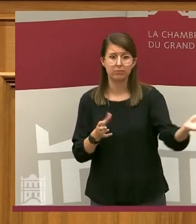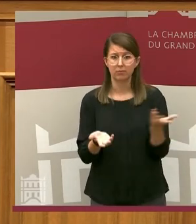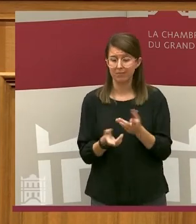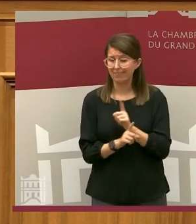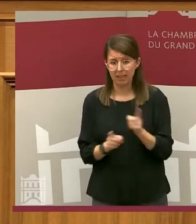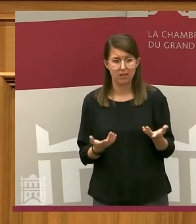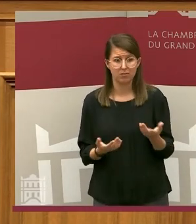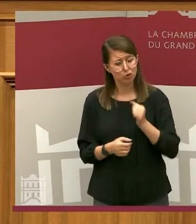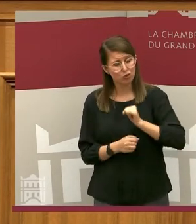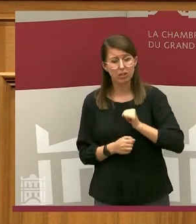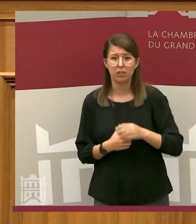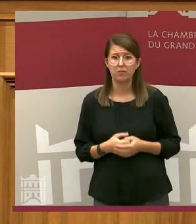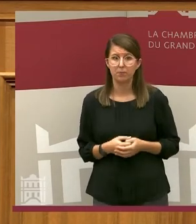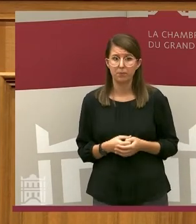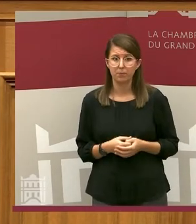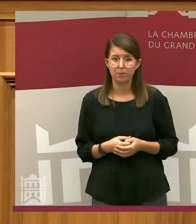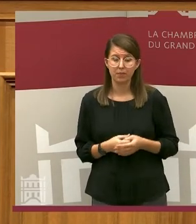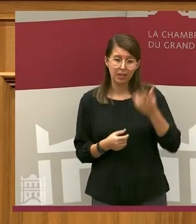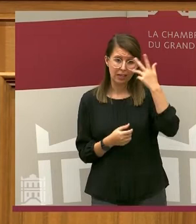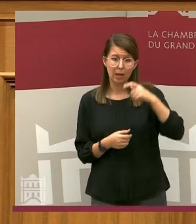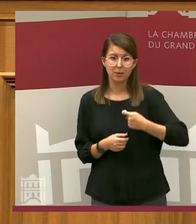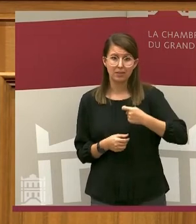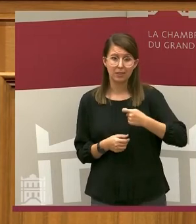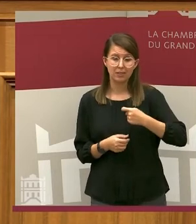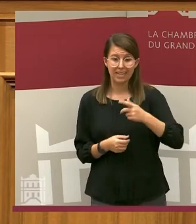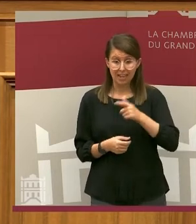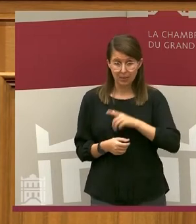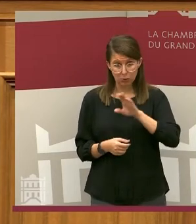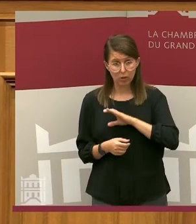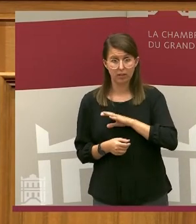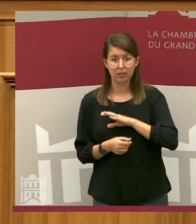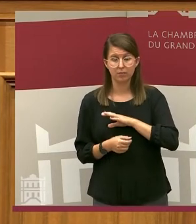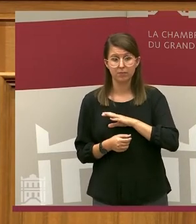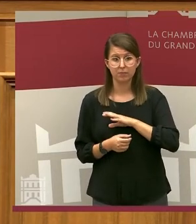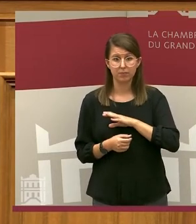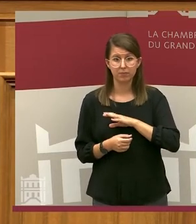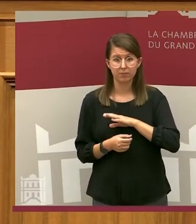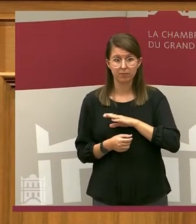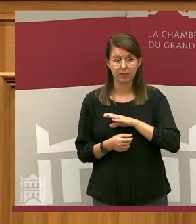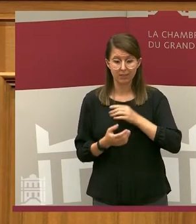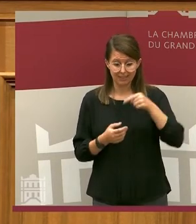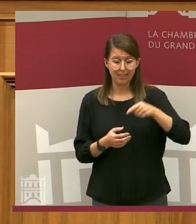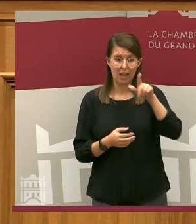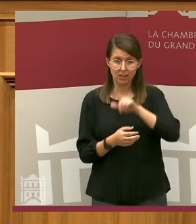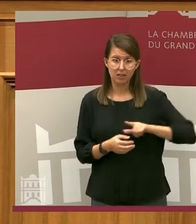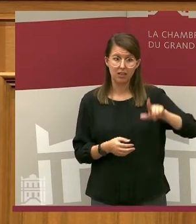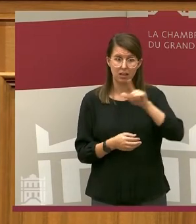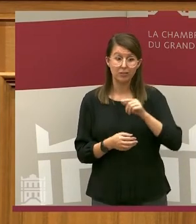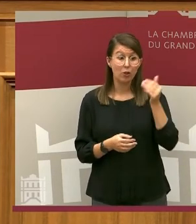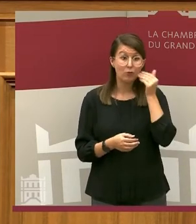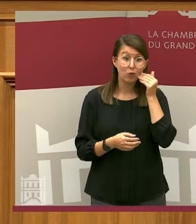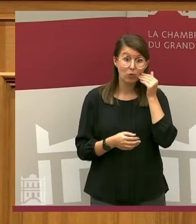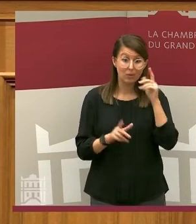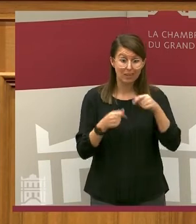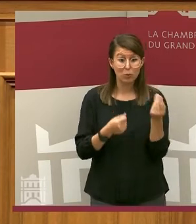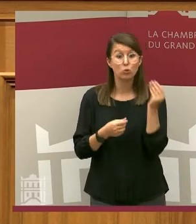lassen. Herr Präsident, liebe Kolleginnen und Kollegen, es existiert hier im Land neben dem Wohnen aber noch ein